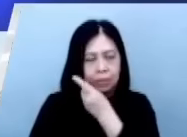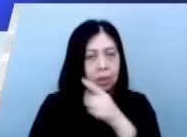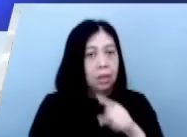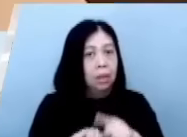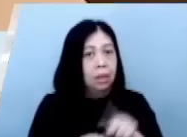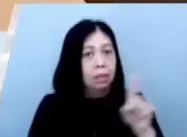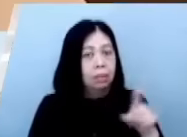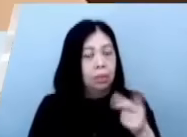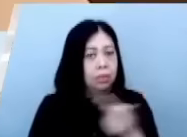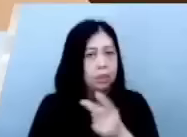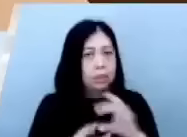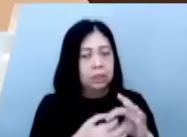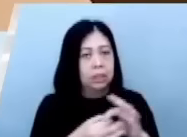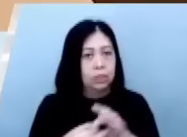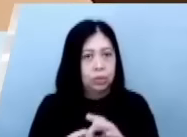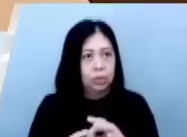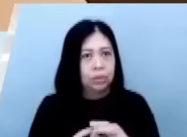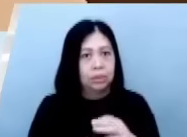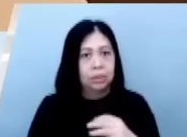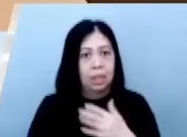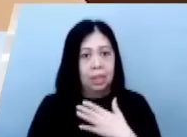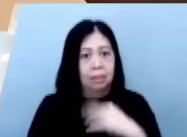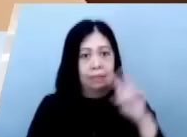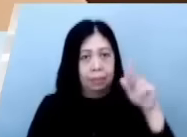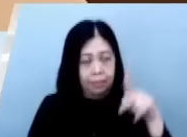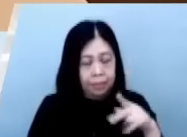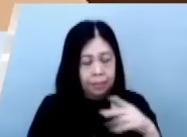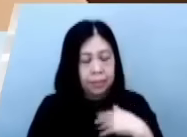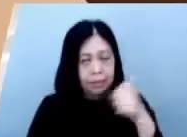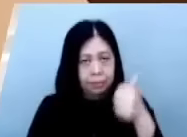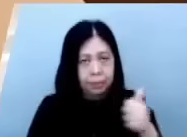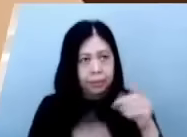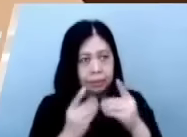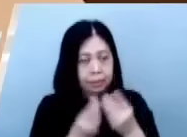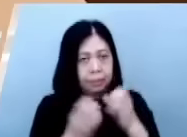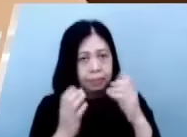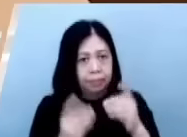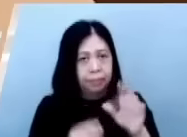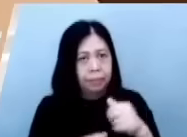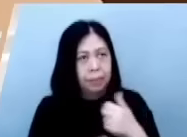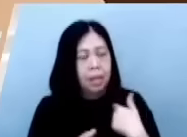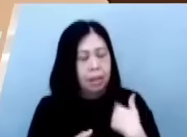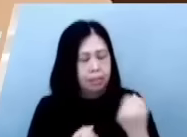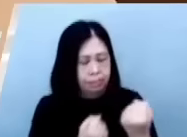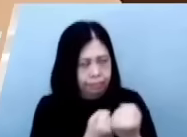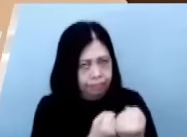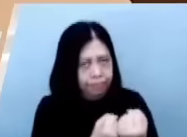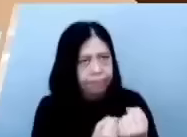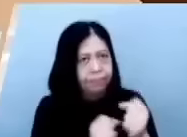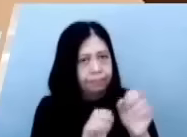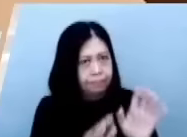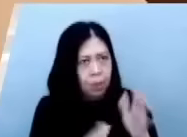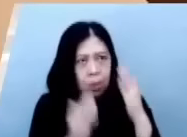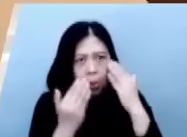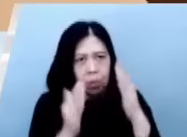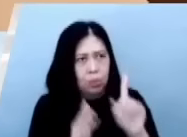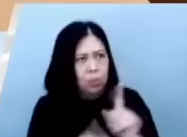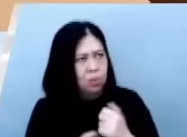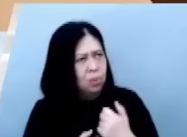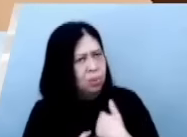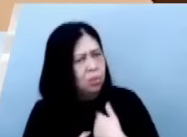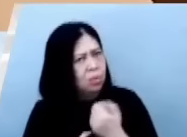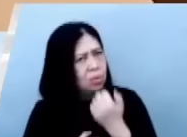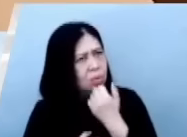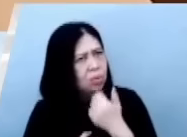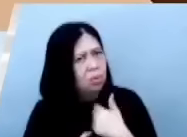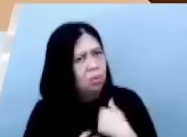relasyon. As my Vice President, as my Secretary of Education, she has my full support. I don't know what I have said or done to